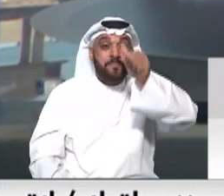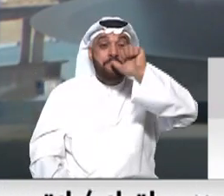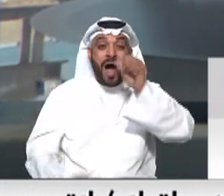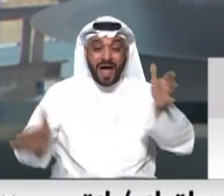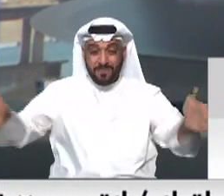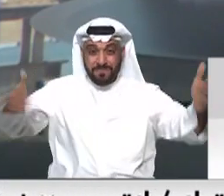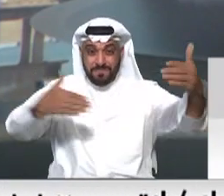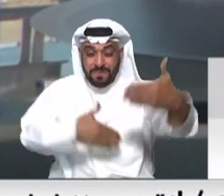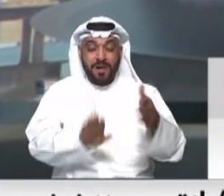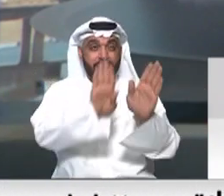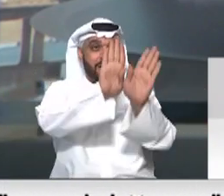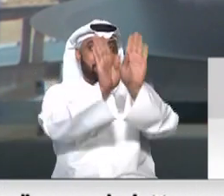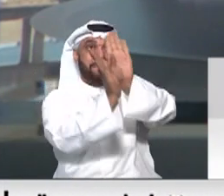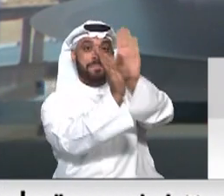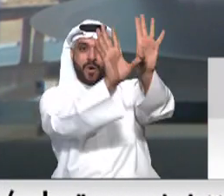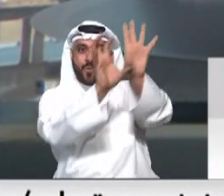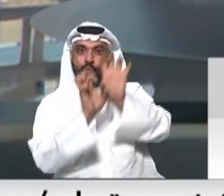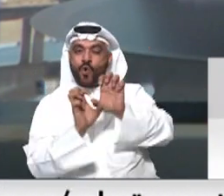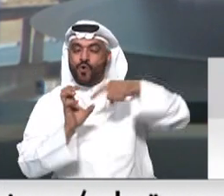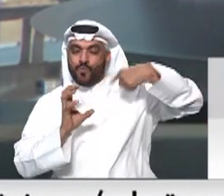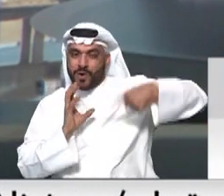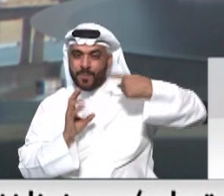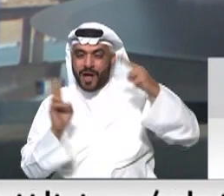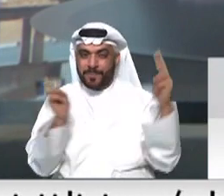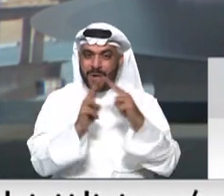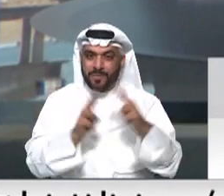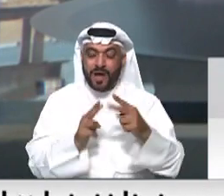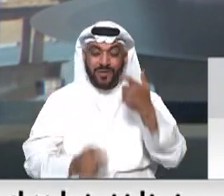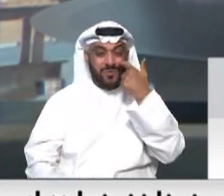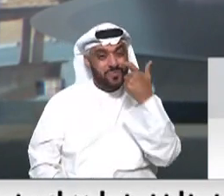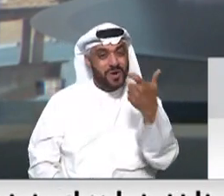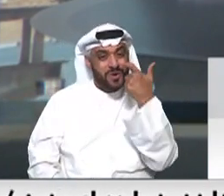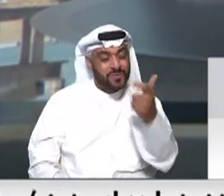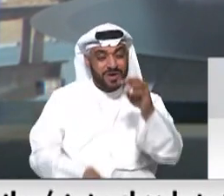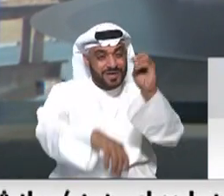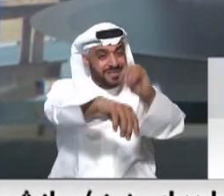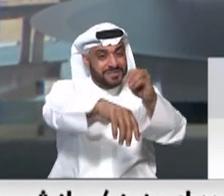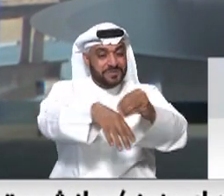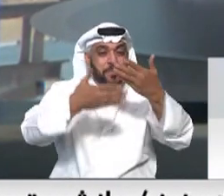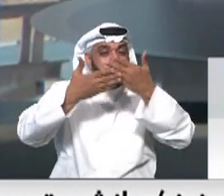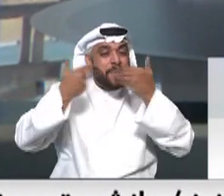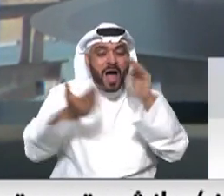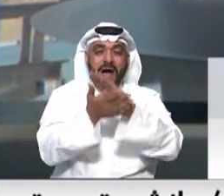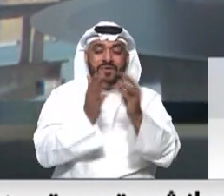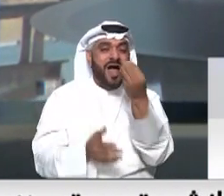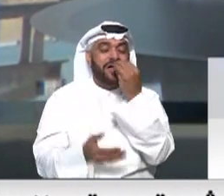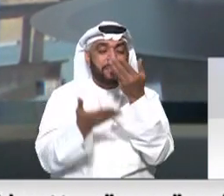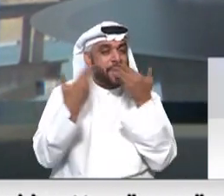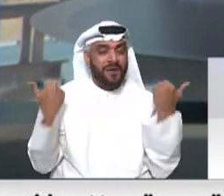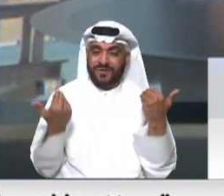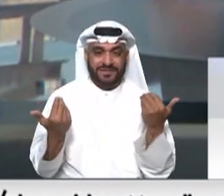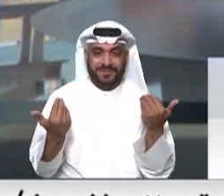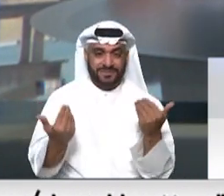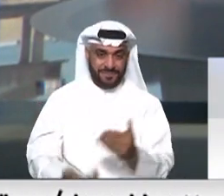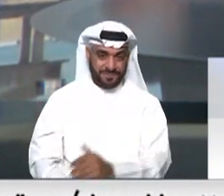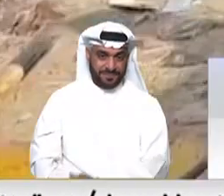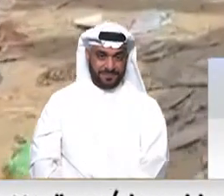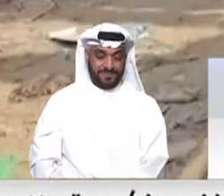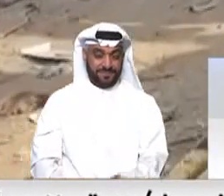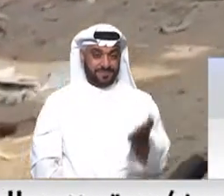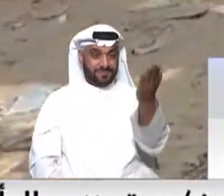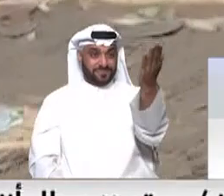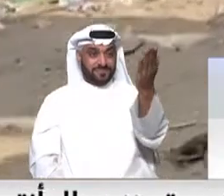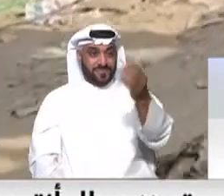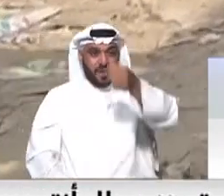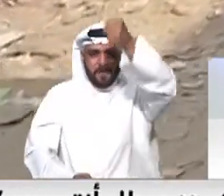للطاقه الشمسيه وحذرت ايضا من حرمان سكان غزه من ضروريات الحياه في ظل